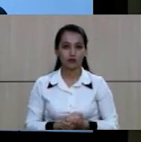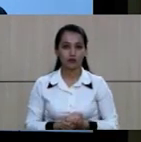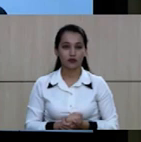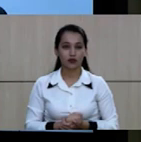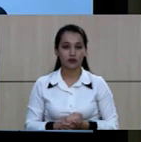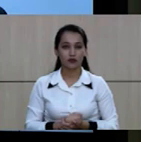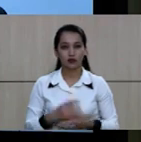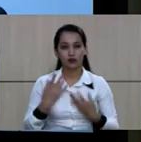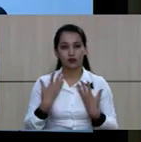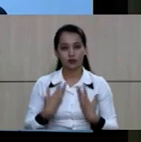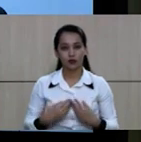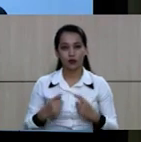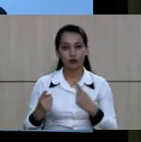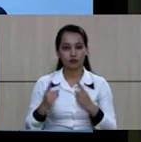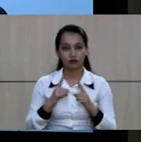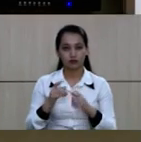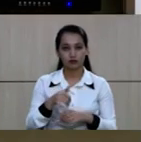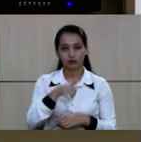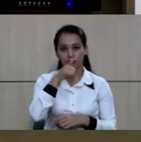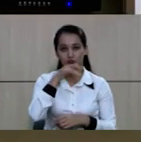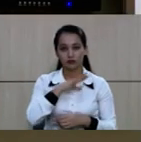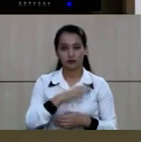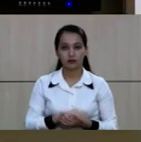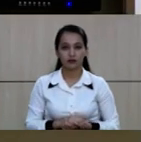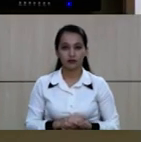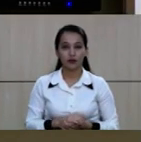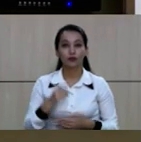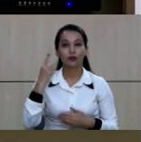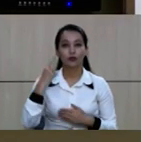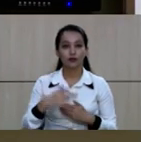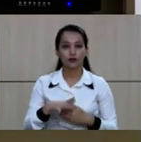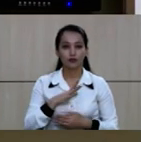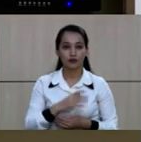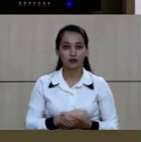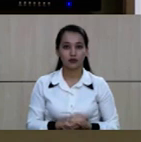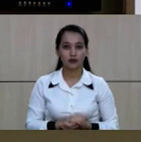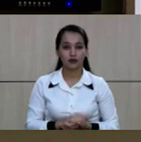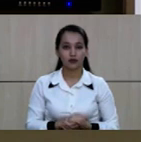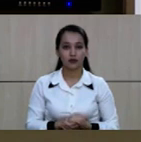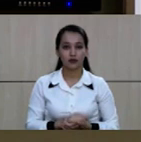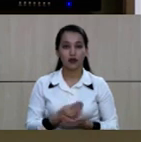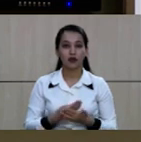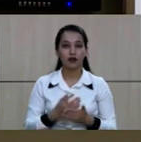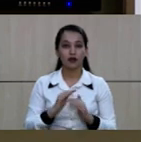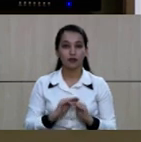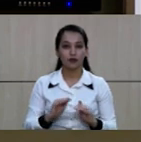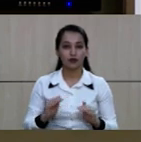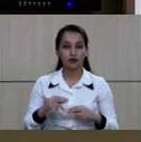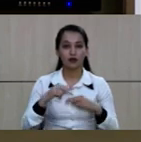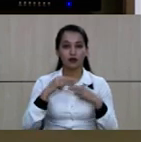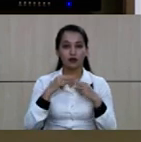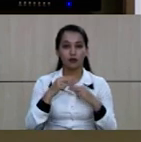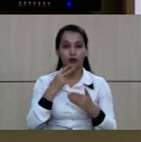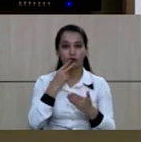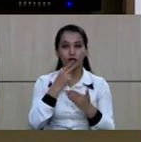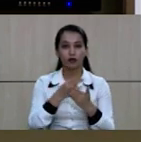Чунган сиз деб ўйлайман, чунки буни луғат сўзлари билан азиз боллар сиз ишлагансиз. Азиз ўқувчилар, эътибор қилган